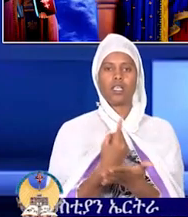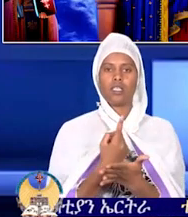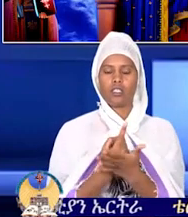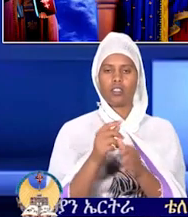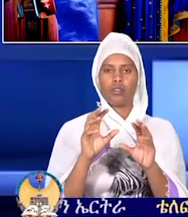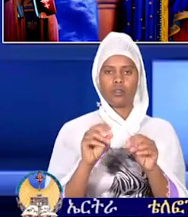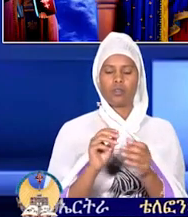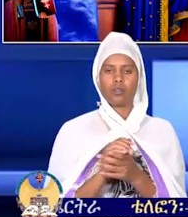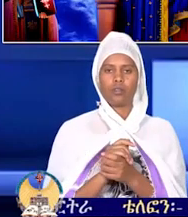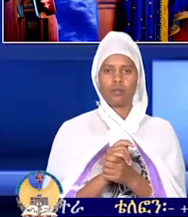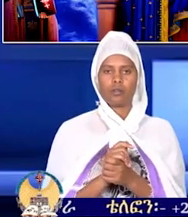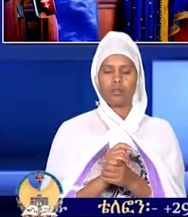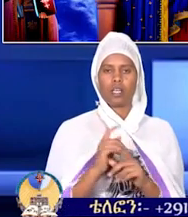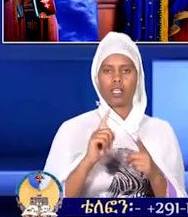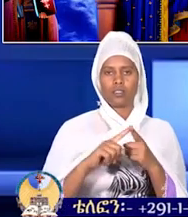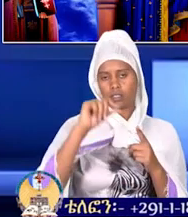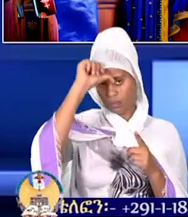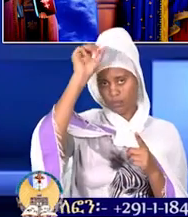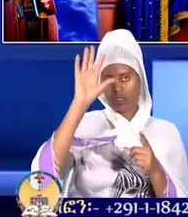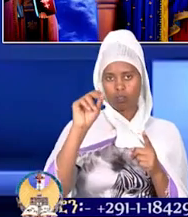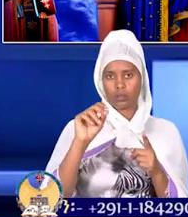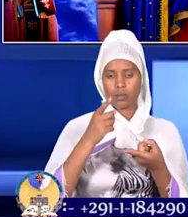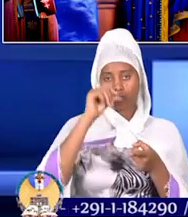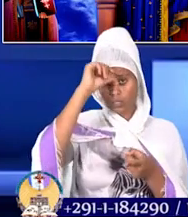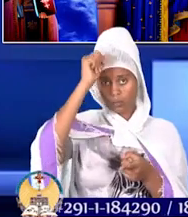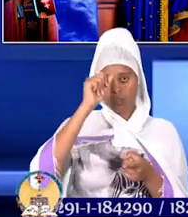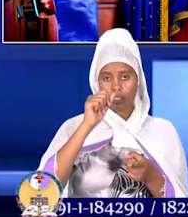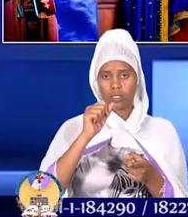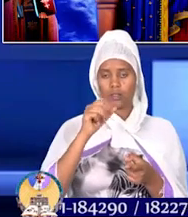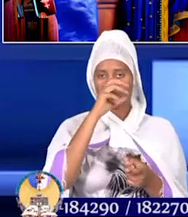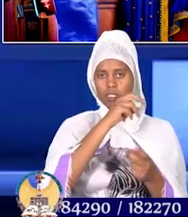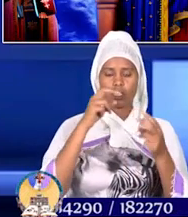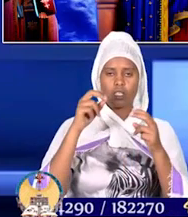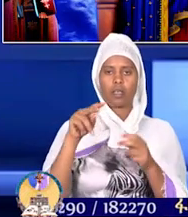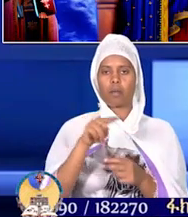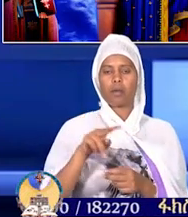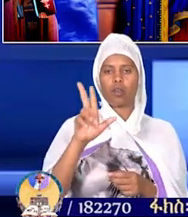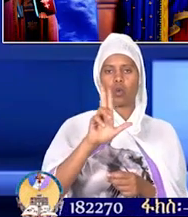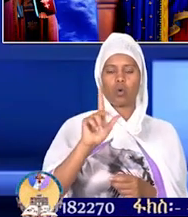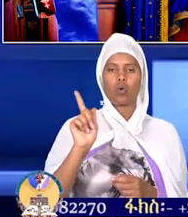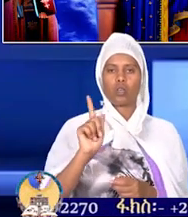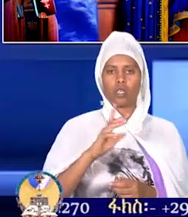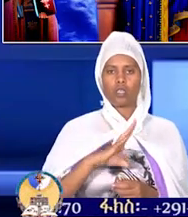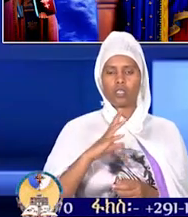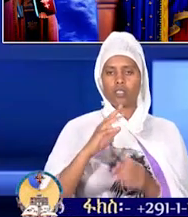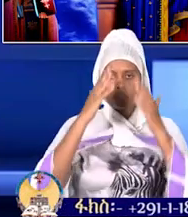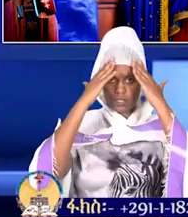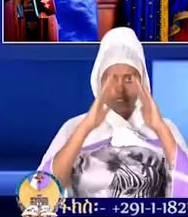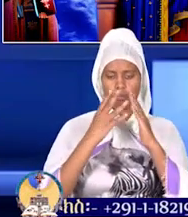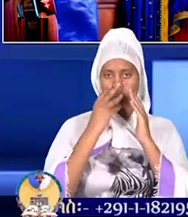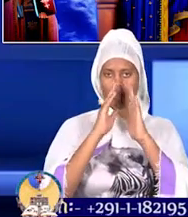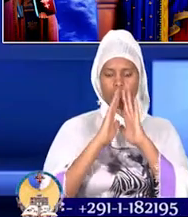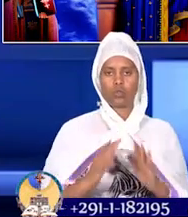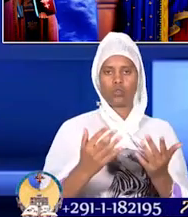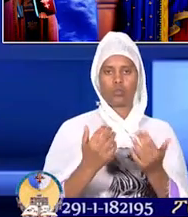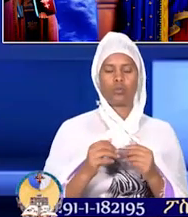ندحنتنا أقدستي زخانو حدا تمكاتيو مستعات أمقنا مستعر ميرون يدلينا مستعر ميرون تسقى